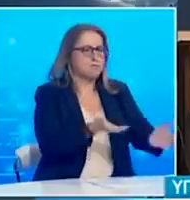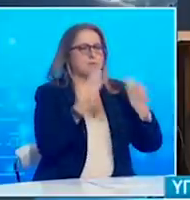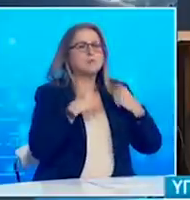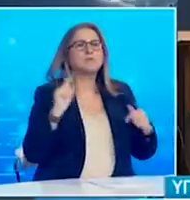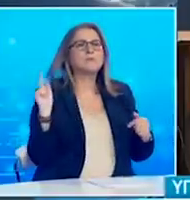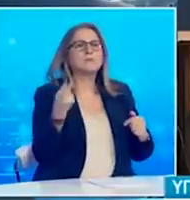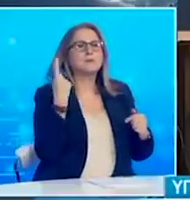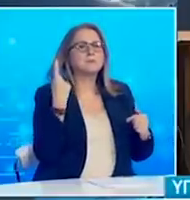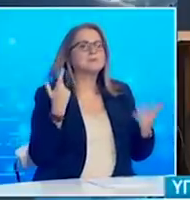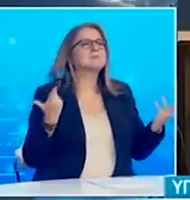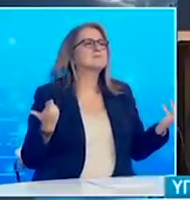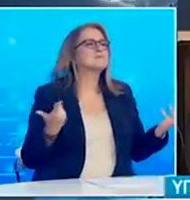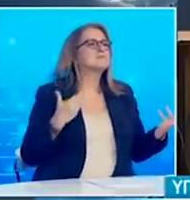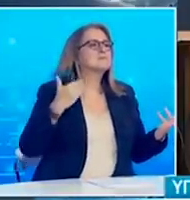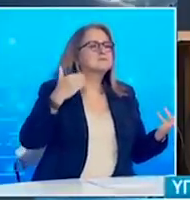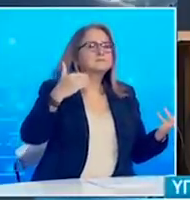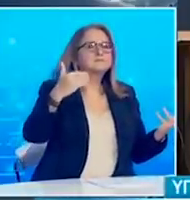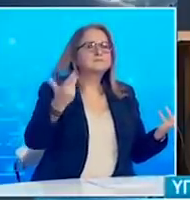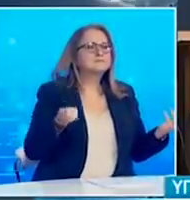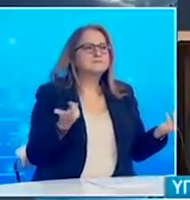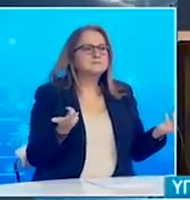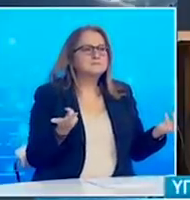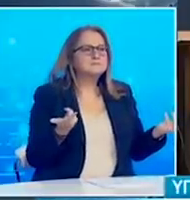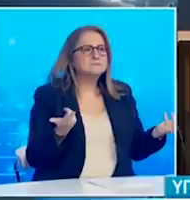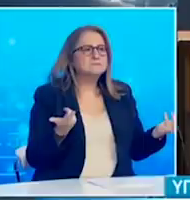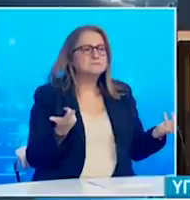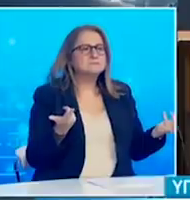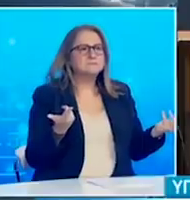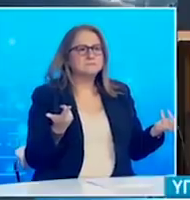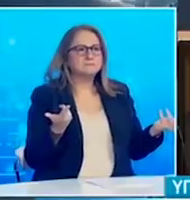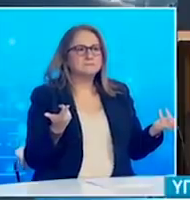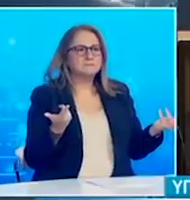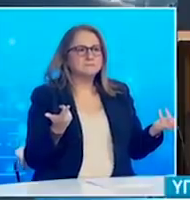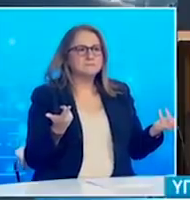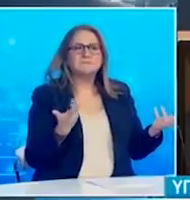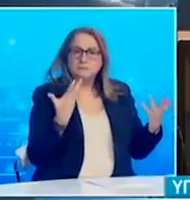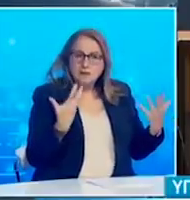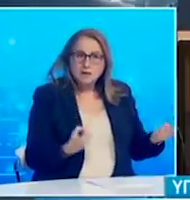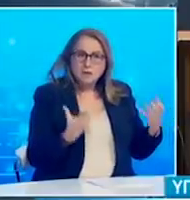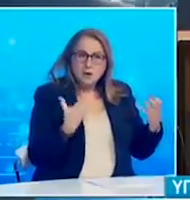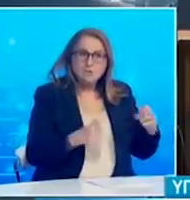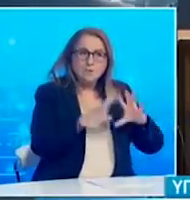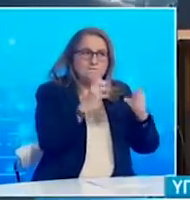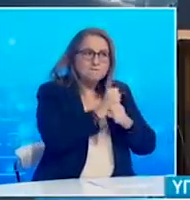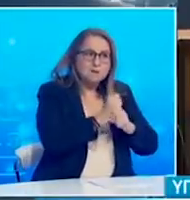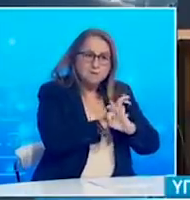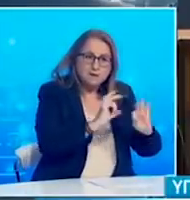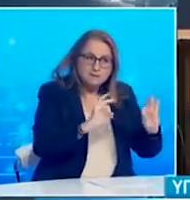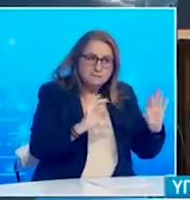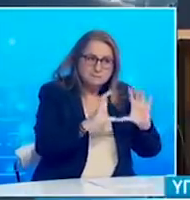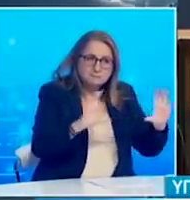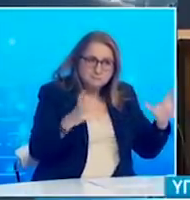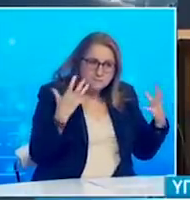COVID. Τι γίνεται, ας πούμε, με τη Remdesivir, αν έχουμε αρκετά αποθέματα στη χώρα μέχρι να υπάρξει το εμβόλιο. Ευχαριστώ.